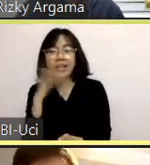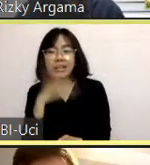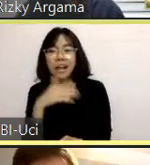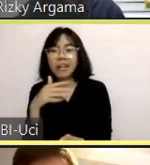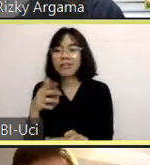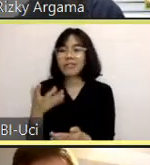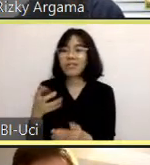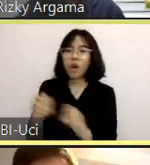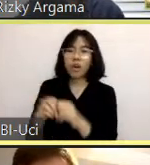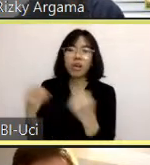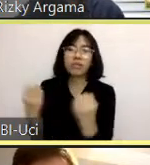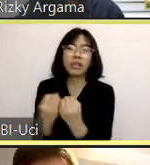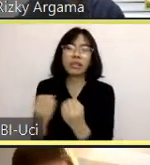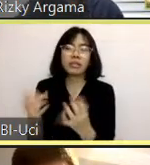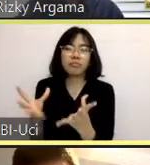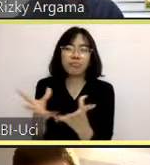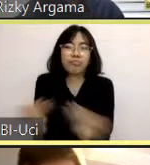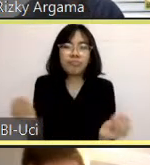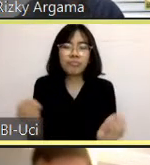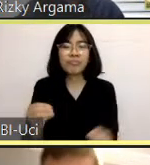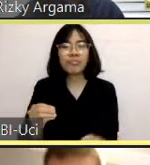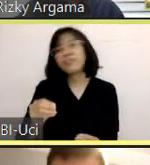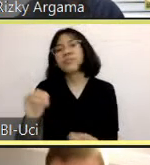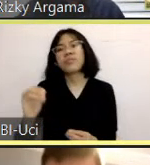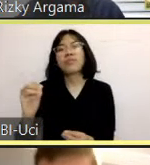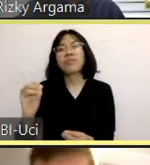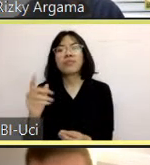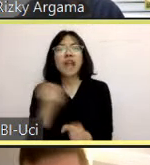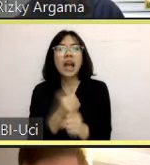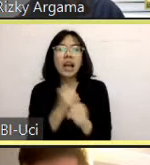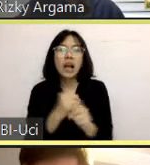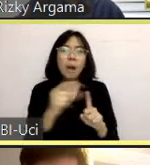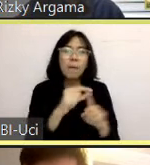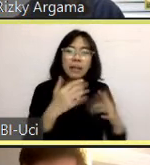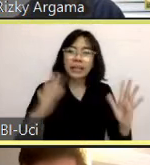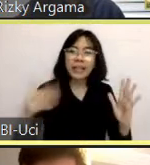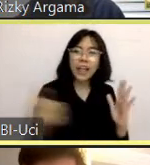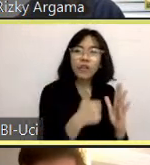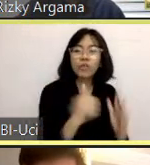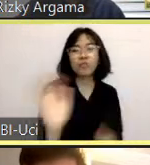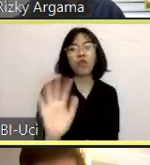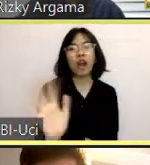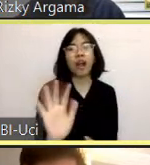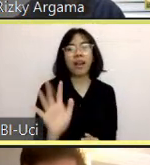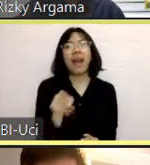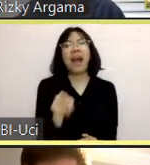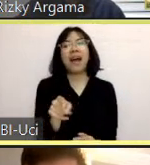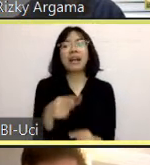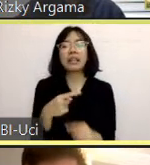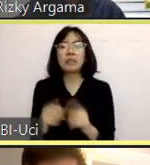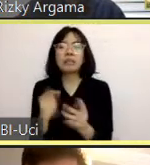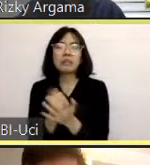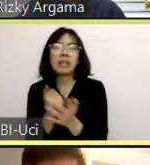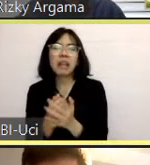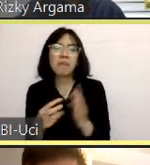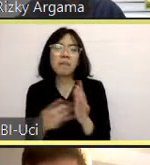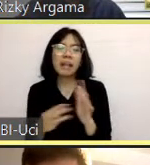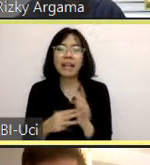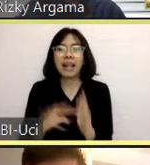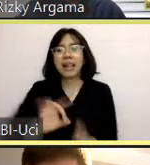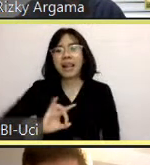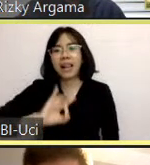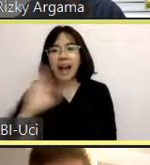politik, sosialisme, revolusi, dan seterusnya. Kalau kita lihat di peraturan yang dikeluarkan Presiden Soekarno. Nah,